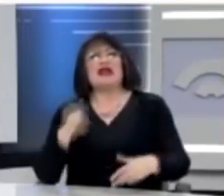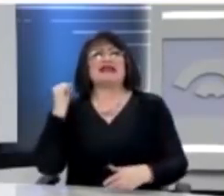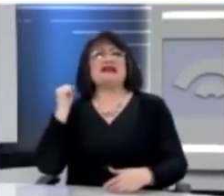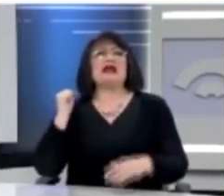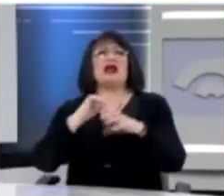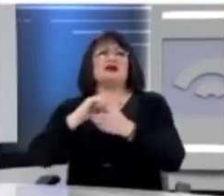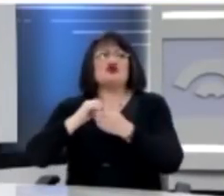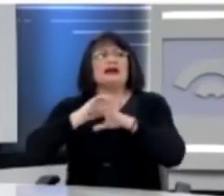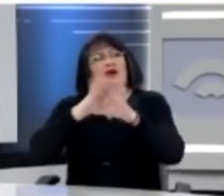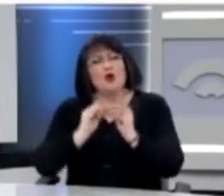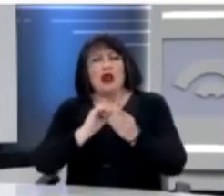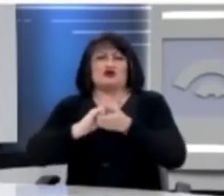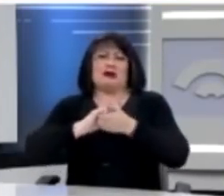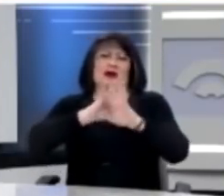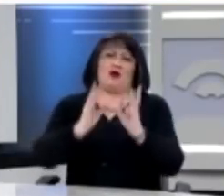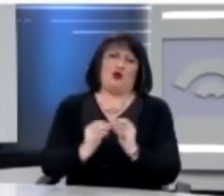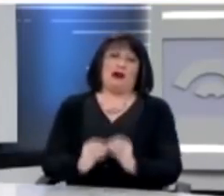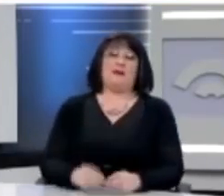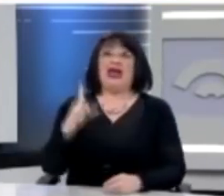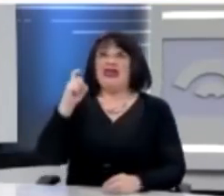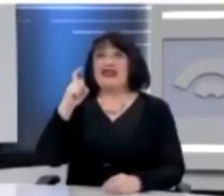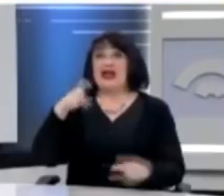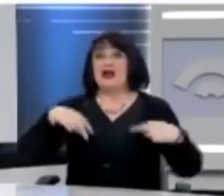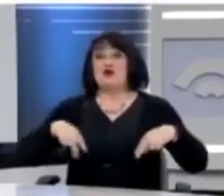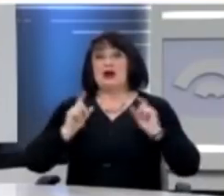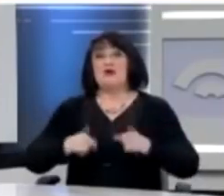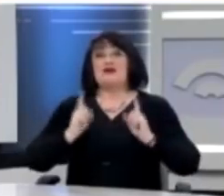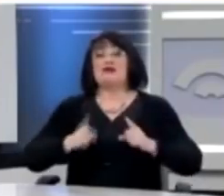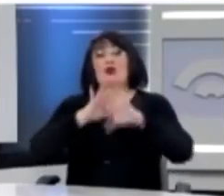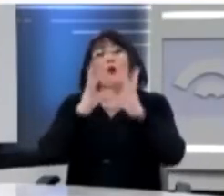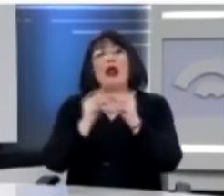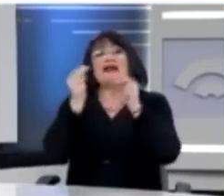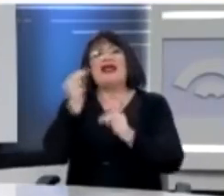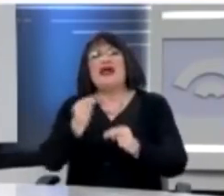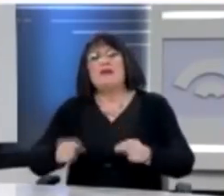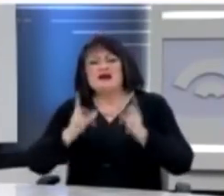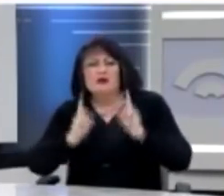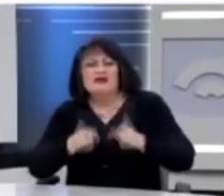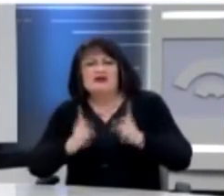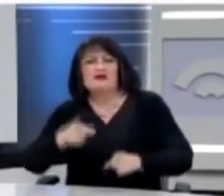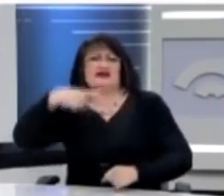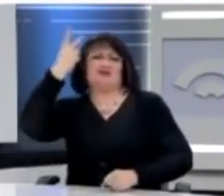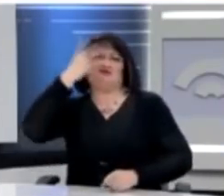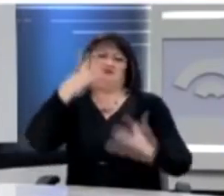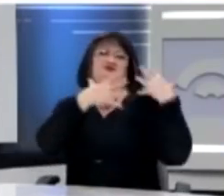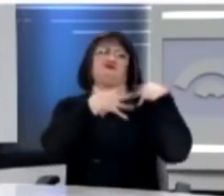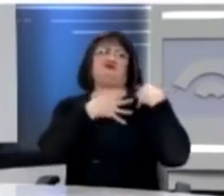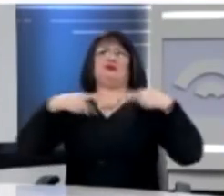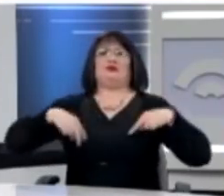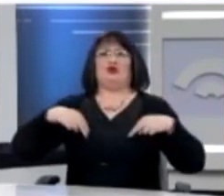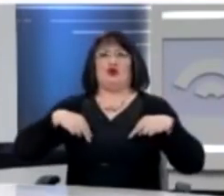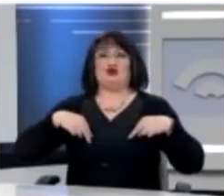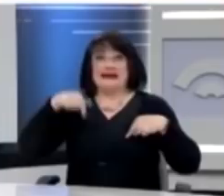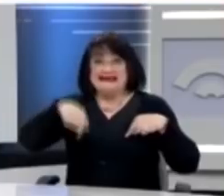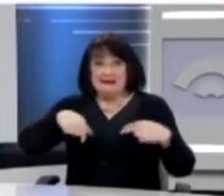συνδικάτων. Με 10 υπουργικές αποφάσεις θα καθορίζει τα πάντα. Δεν μιλάμε για κάποιο νομοσχέδιο που